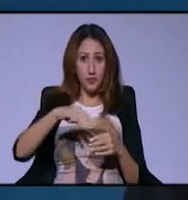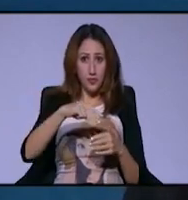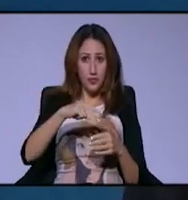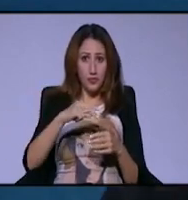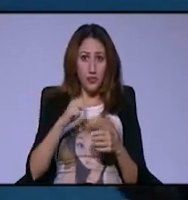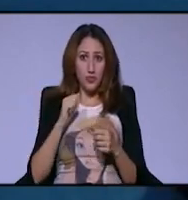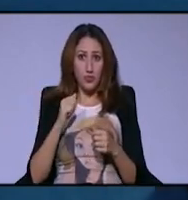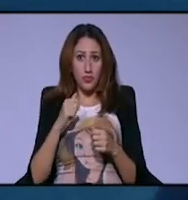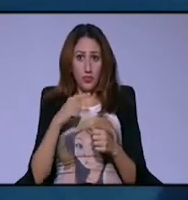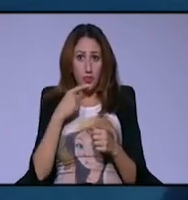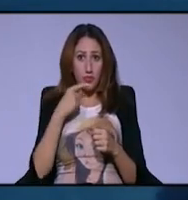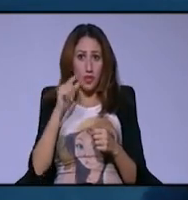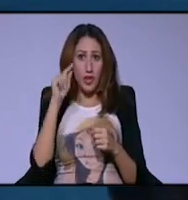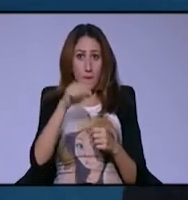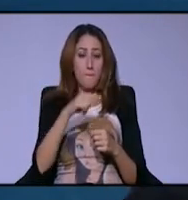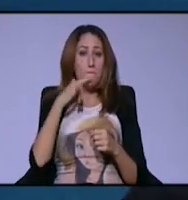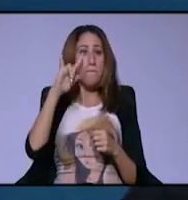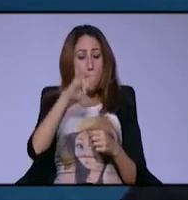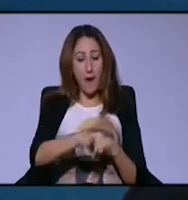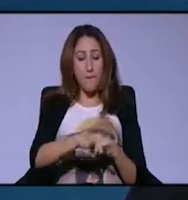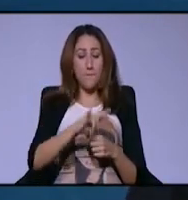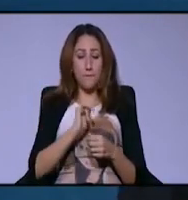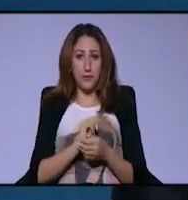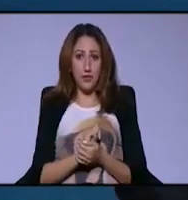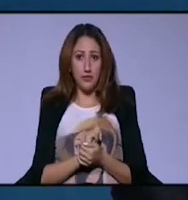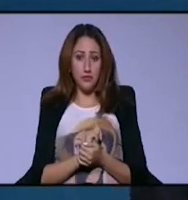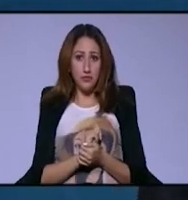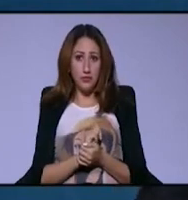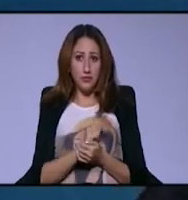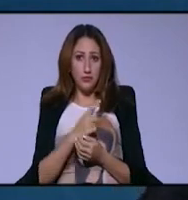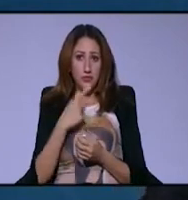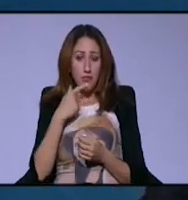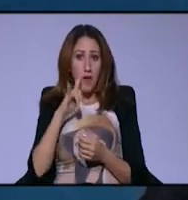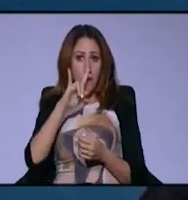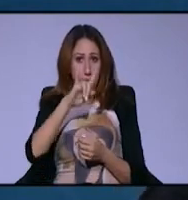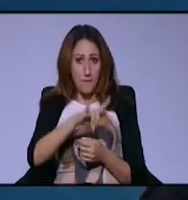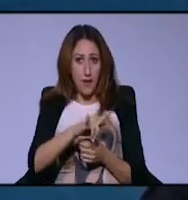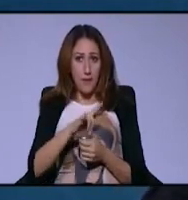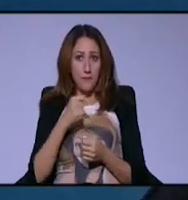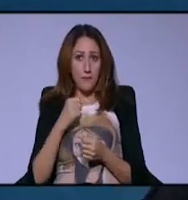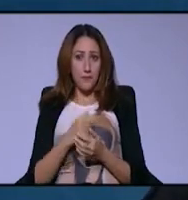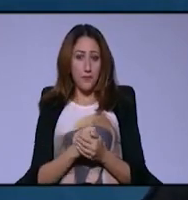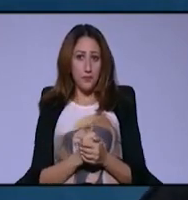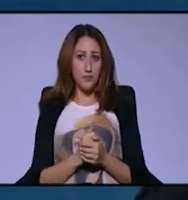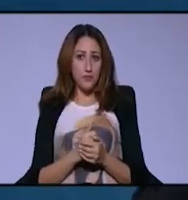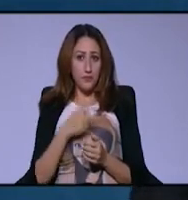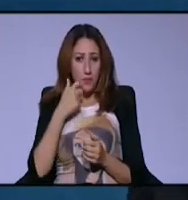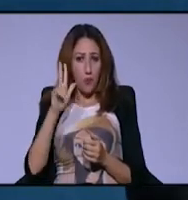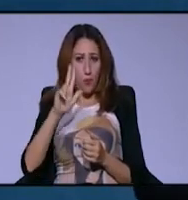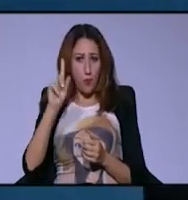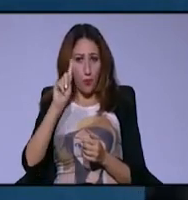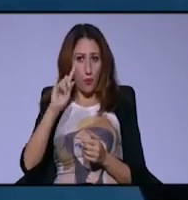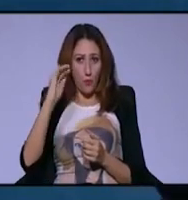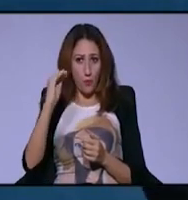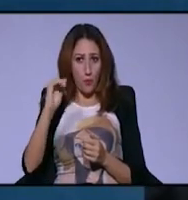ثم يقول سيدنا أنس: من حبها. فيأتي الحافظ ابن حجر في الشرح في فتح الباري في شرح صحيح البخاري